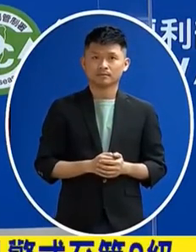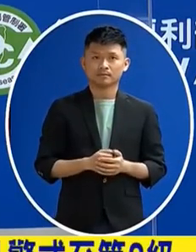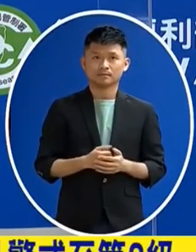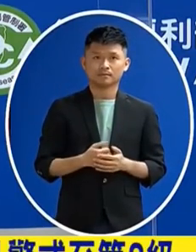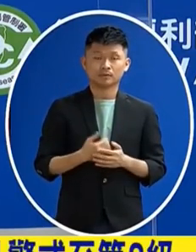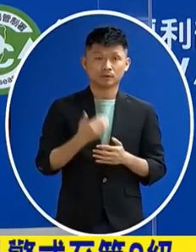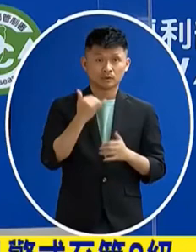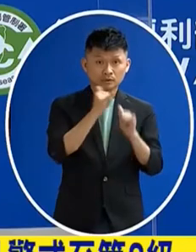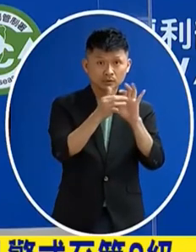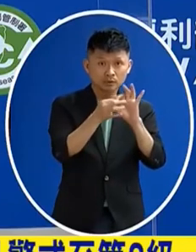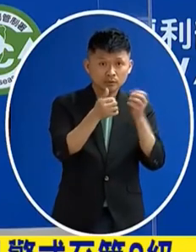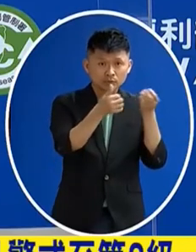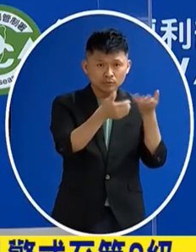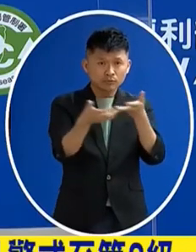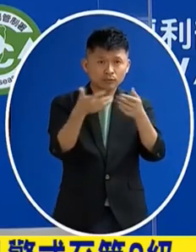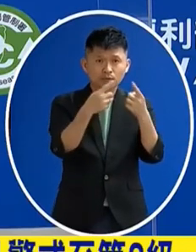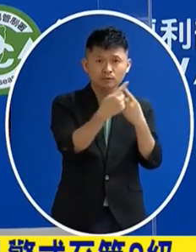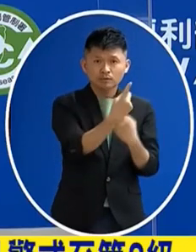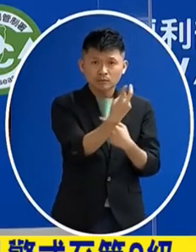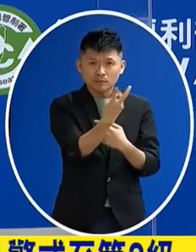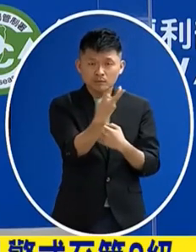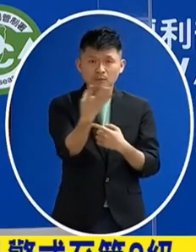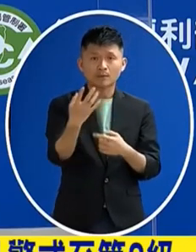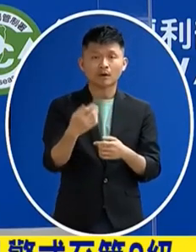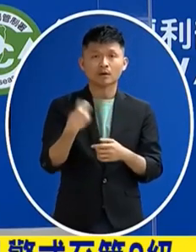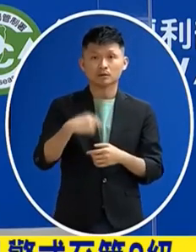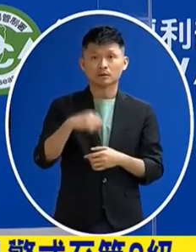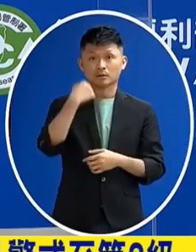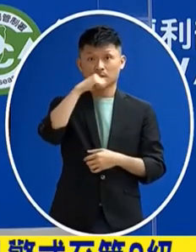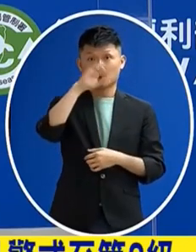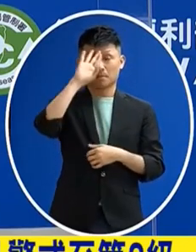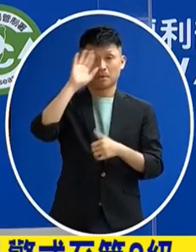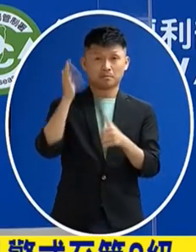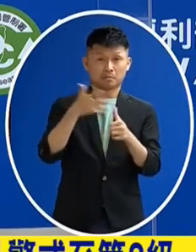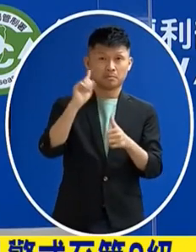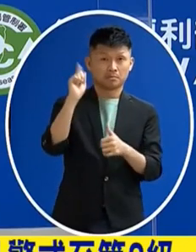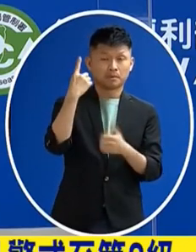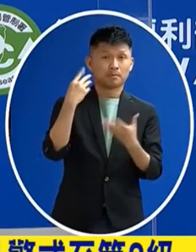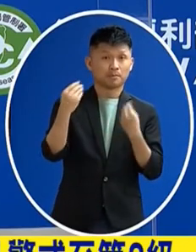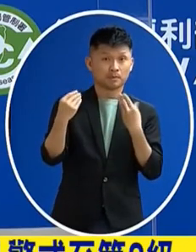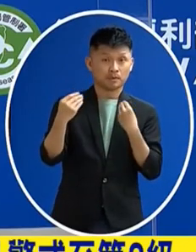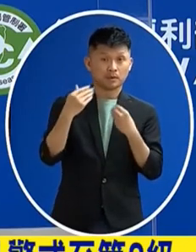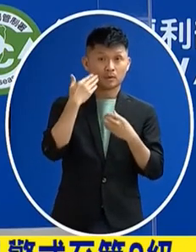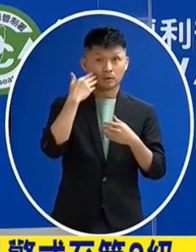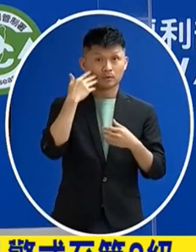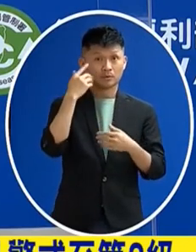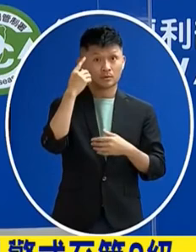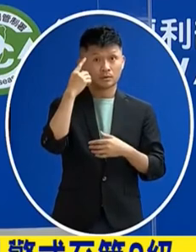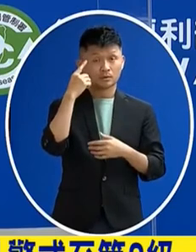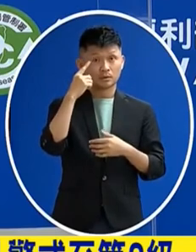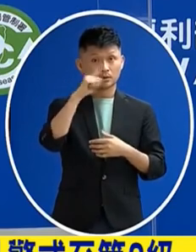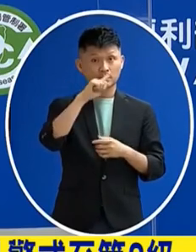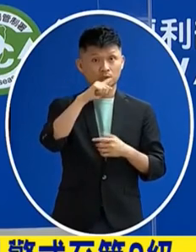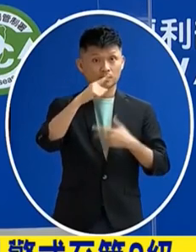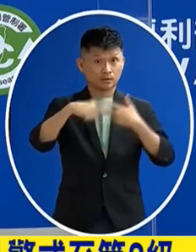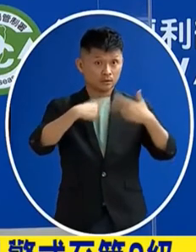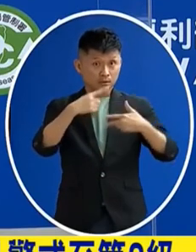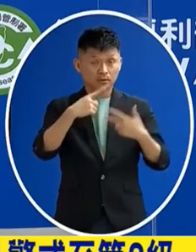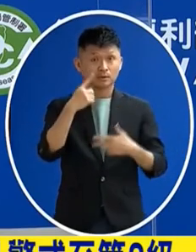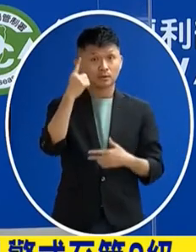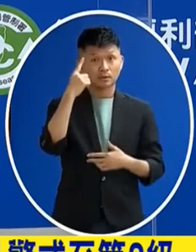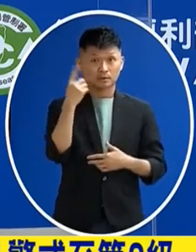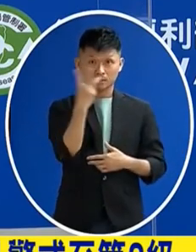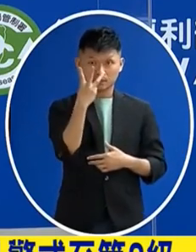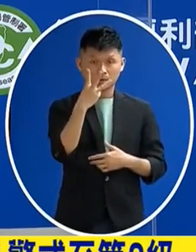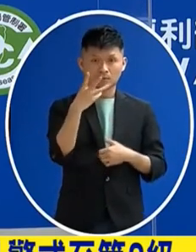入零星社区感染病例，那感染源不明的本土个例，那三是单周出现3件以上的群聚，